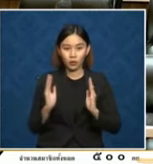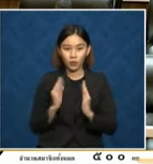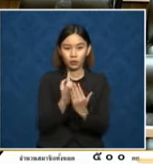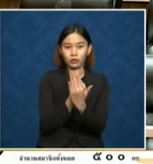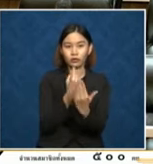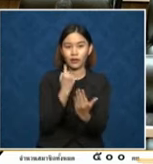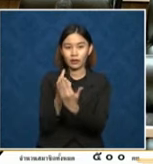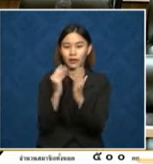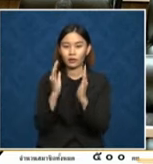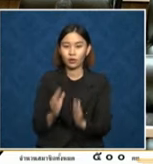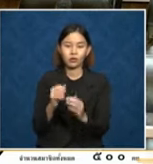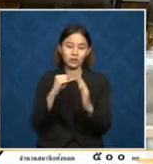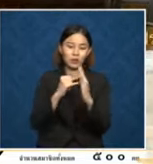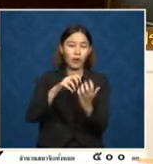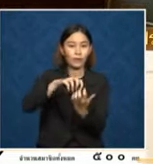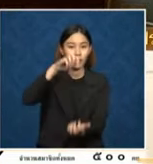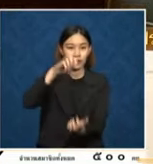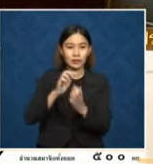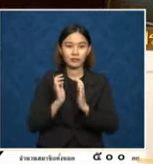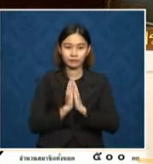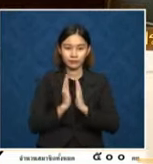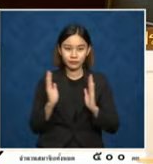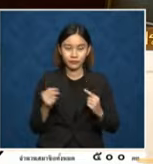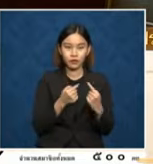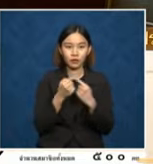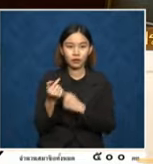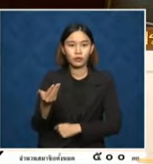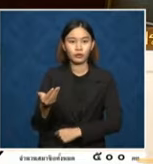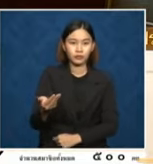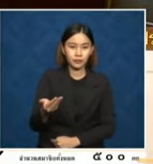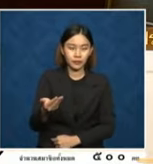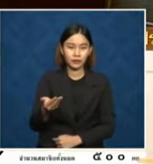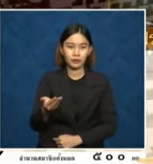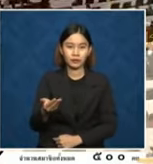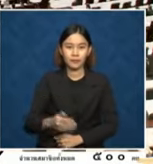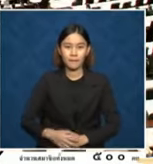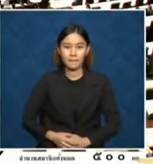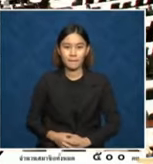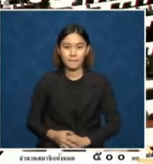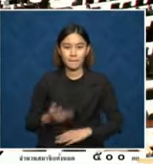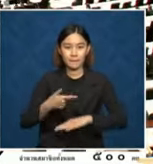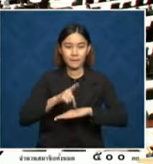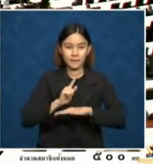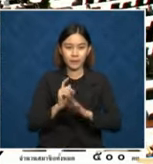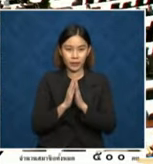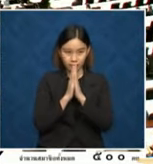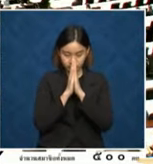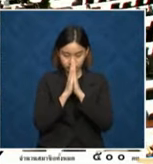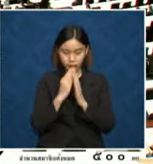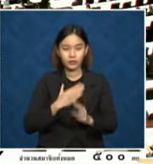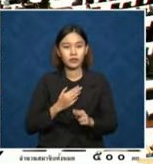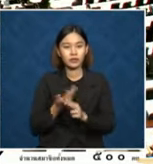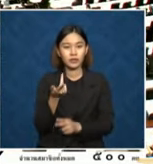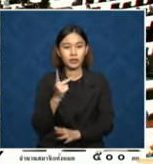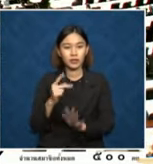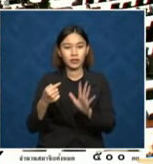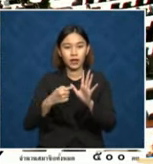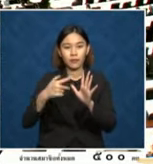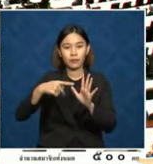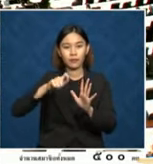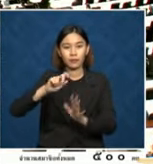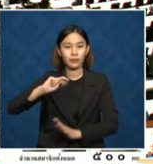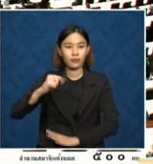พิจิตรด้วยครับขอบคุณครับ ขอบคุณครับขอเชิญท่านคำพองเทพคำครับ กราบเรียนท่านประธานที่เคารพครับผมคำพองเทพคำผู้แทนราษ